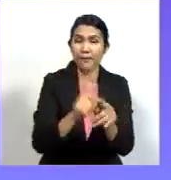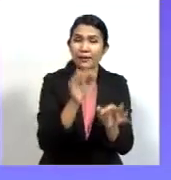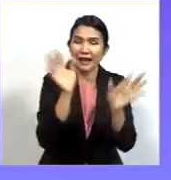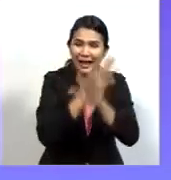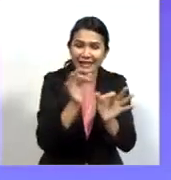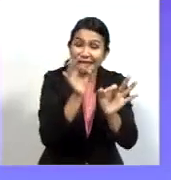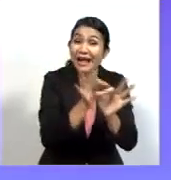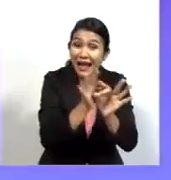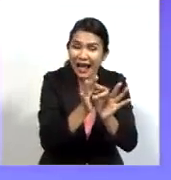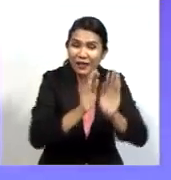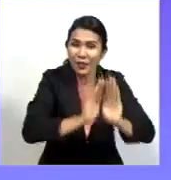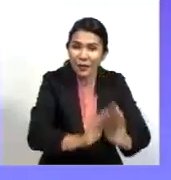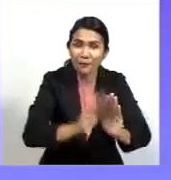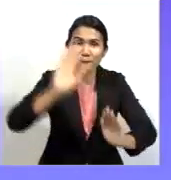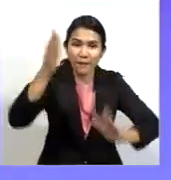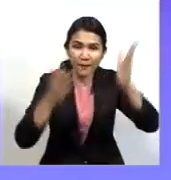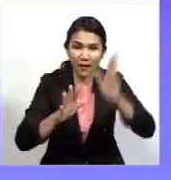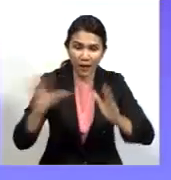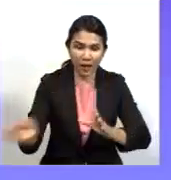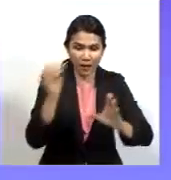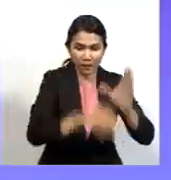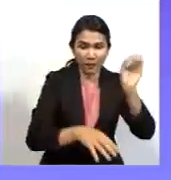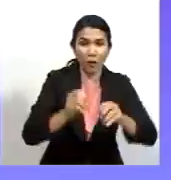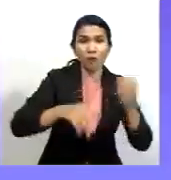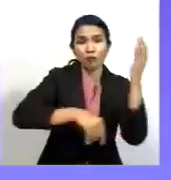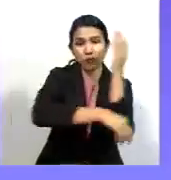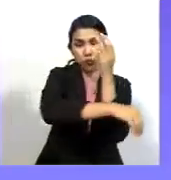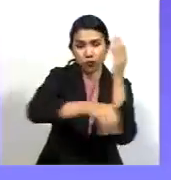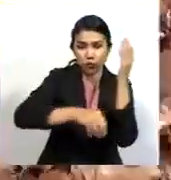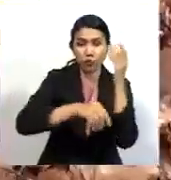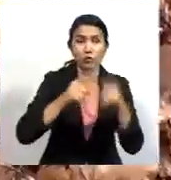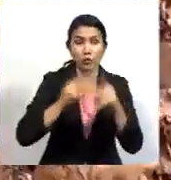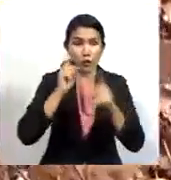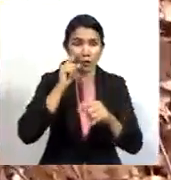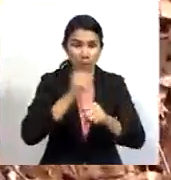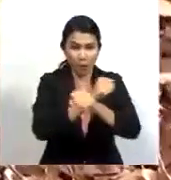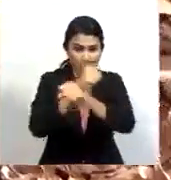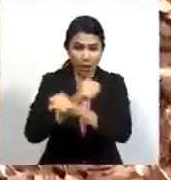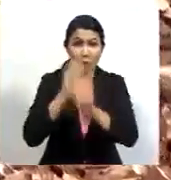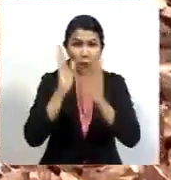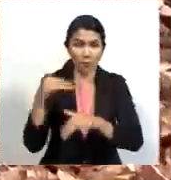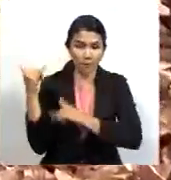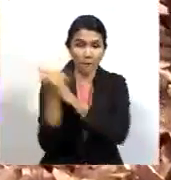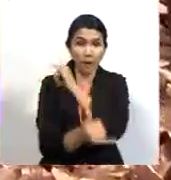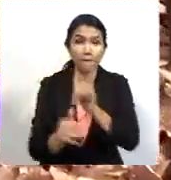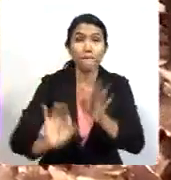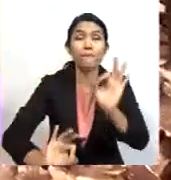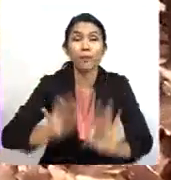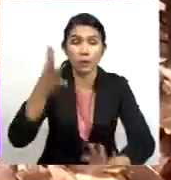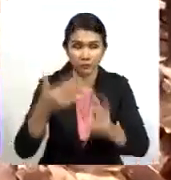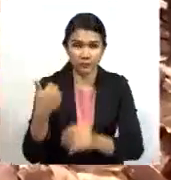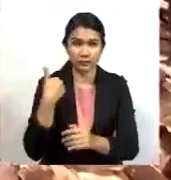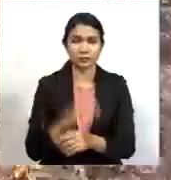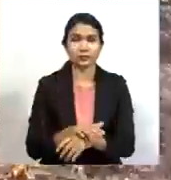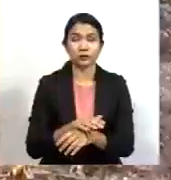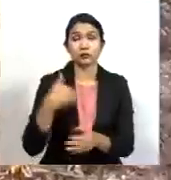ยนำมาทำปุ๋ยพร้อมกับตั้งจุดคัดกรองคนเข้าออกป่าสกัดคนเข้าไปเผาป่าในป่านั่นเองครับศูนย์บัญชา